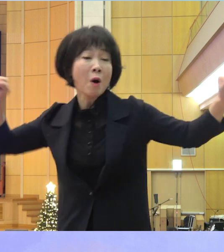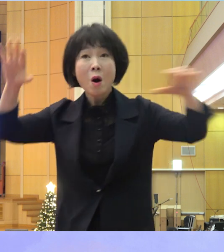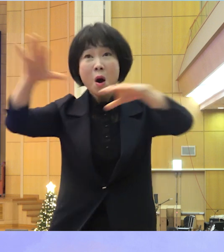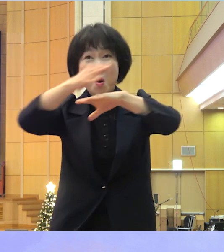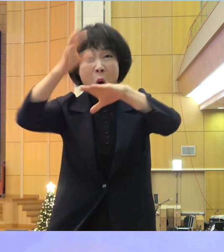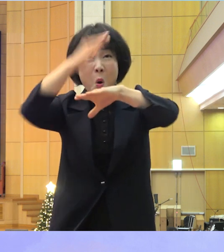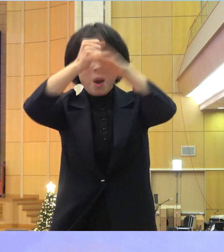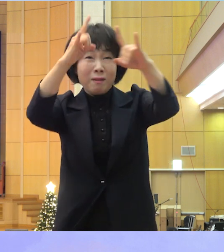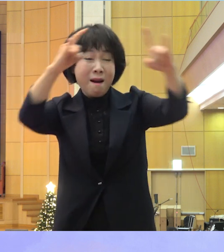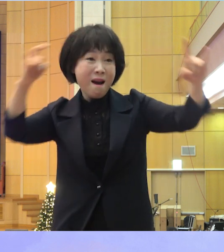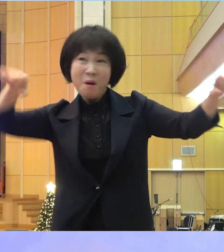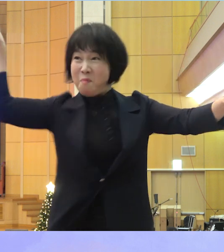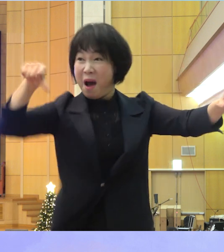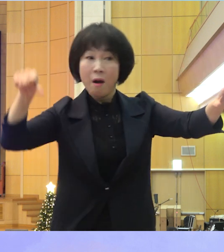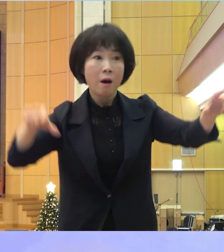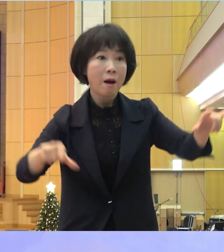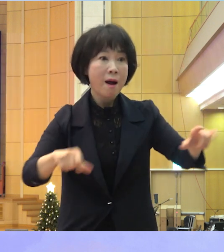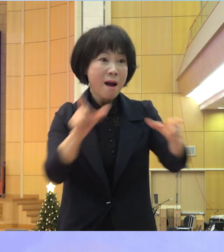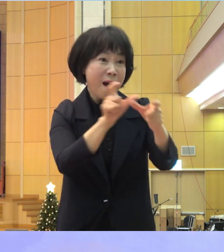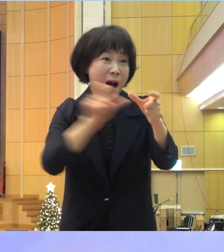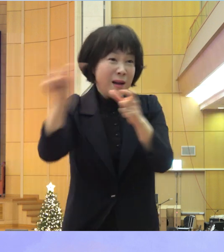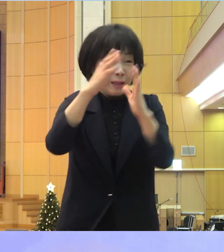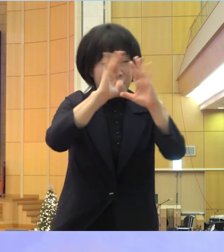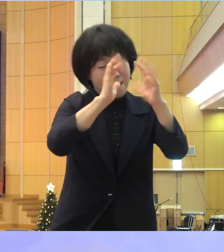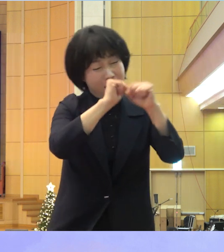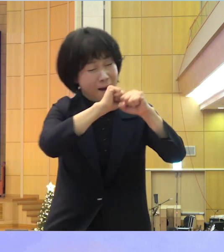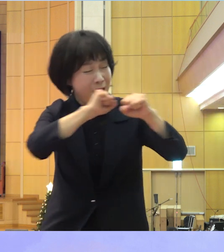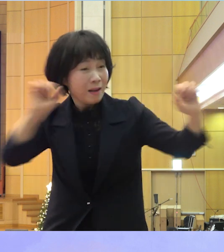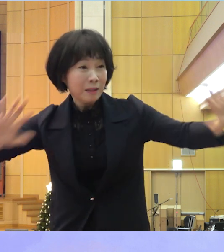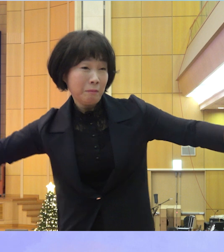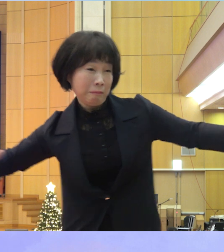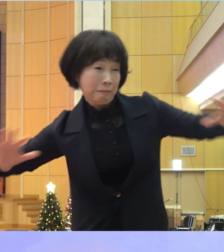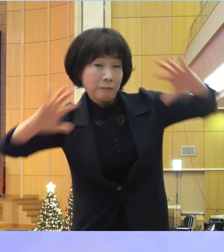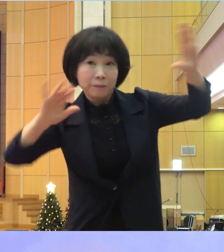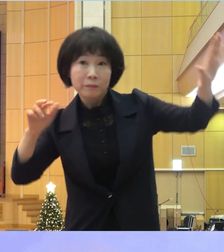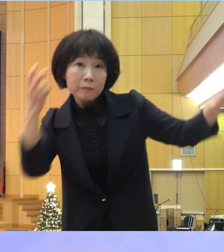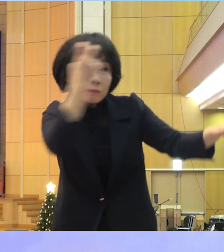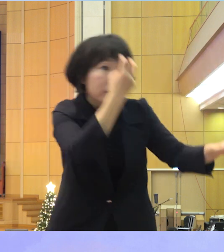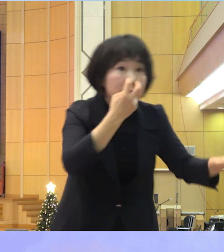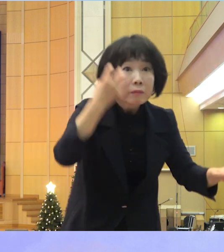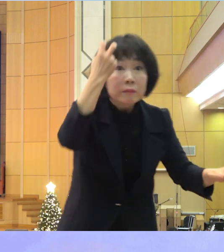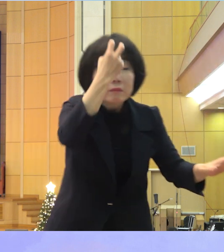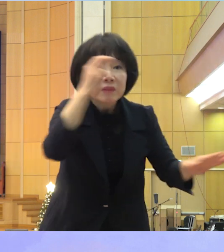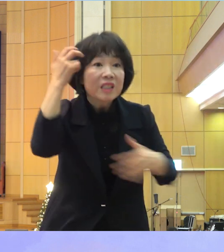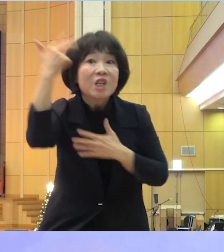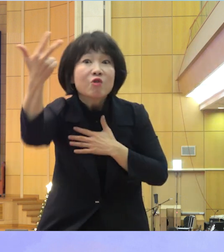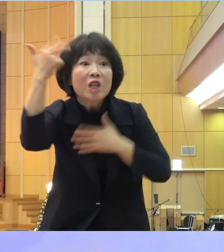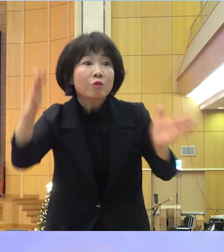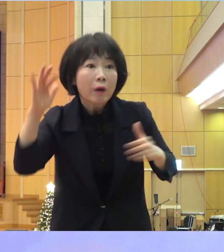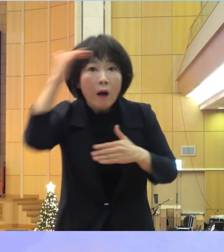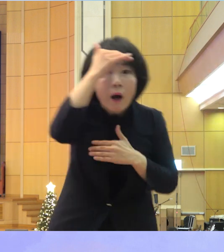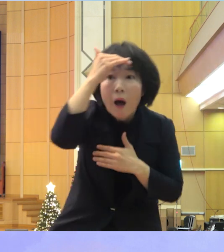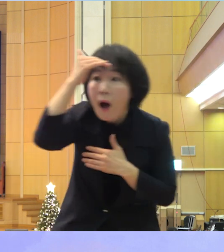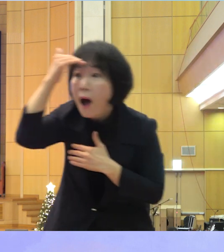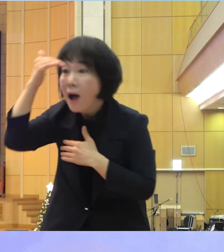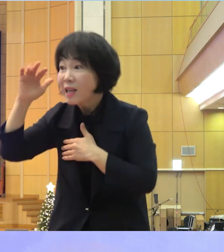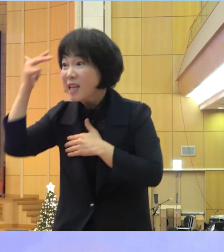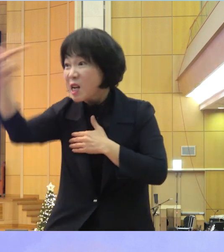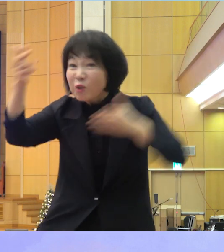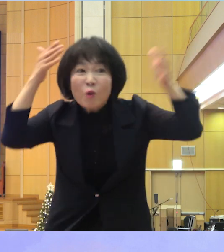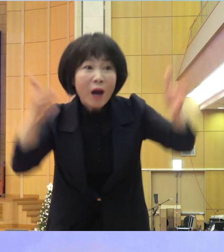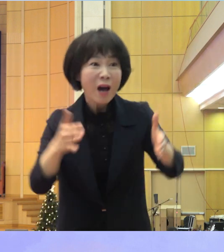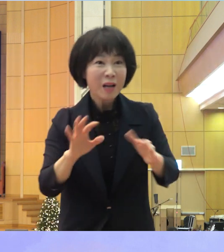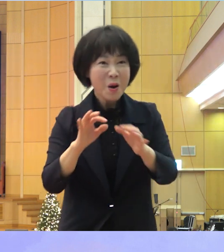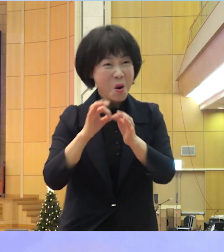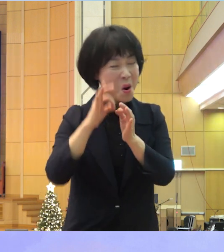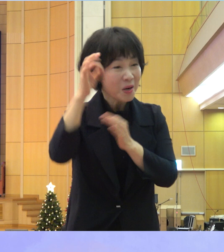궁궐, 이런 궁궐은 아무것도 아니고 얼마나 큰지 그 집 한 채를 다, 이 방 하나 어떻게 살았나, 뭐 이게 부엌이 어떠나 이런 거